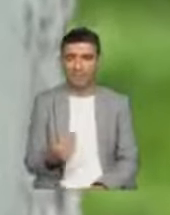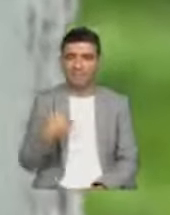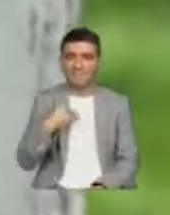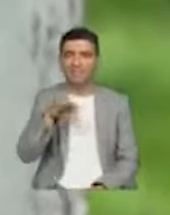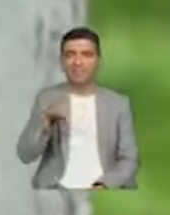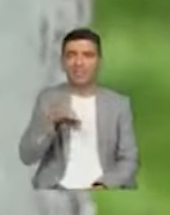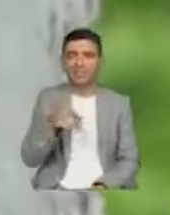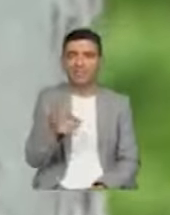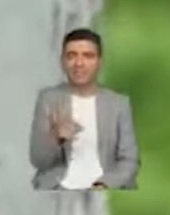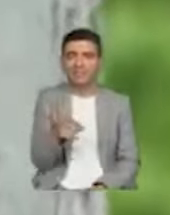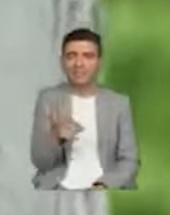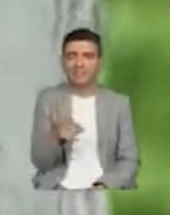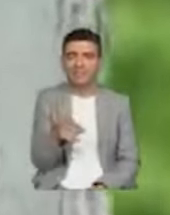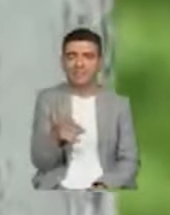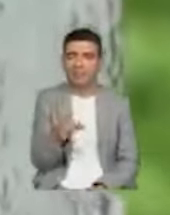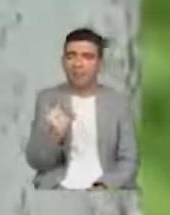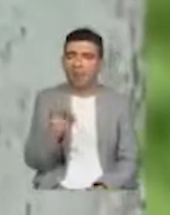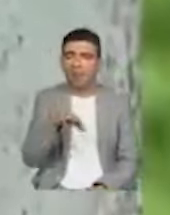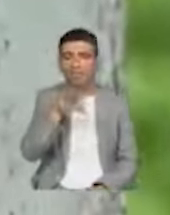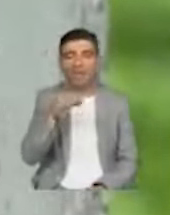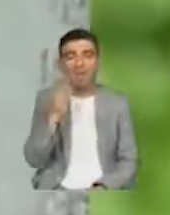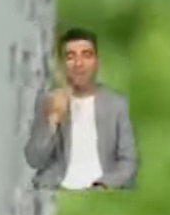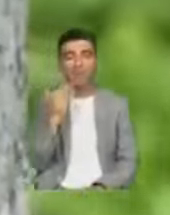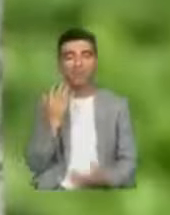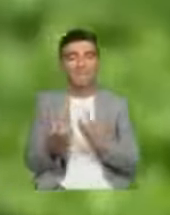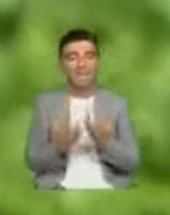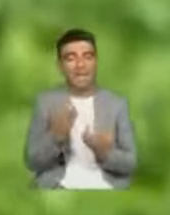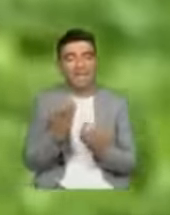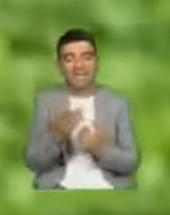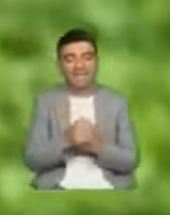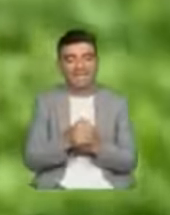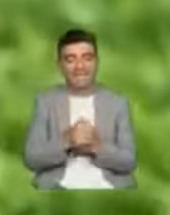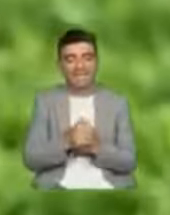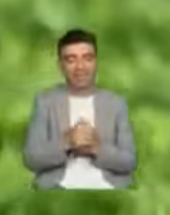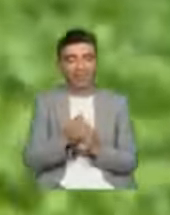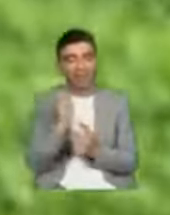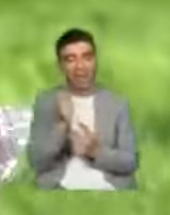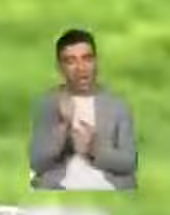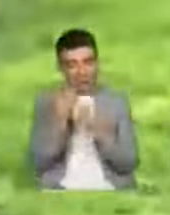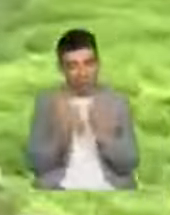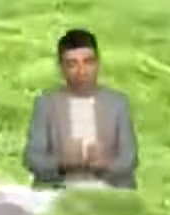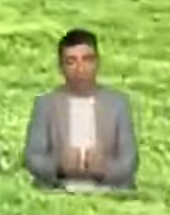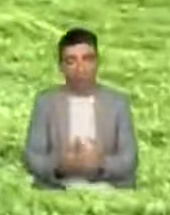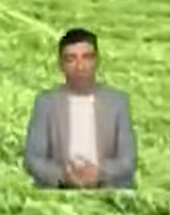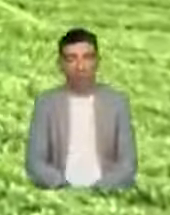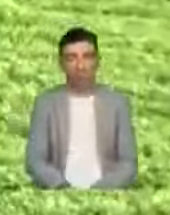çayımız böyle çay bahçesinde demledik. Şartları oluşturduk.